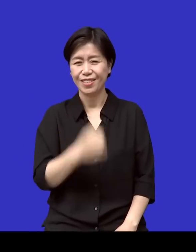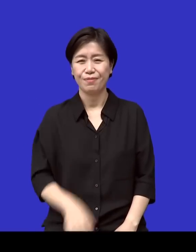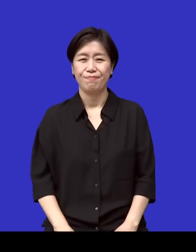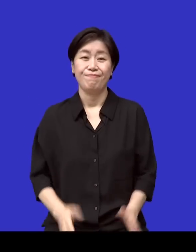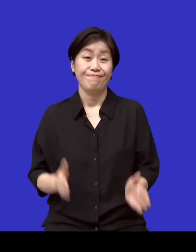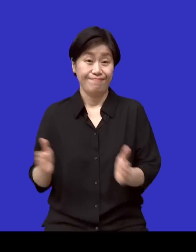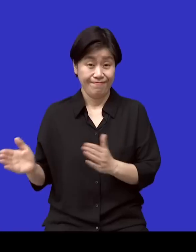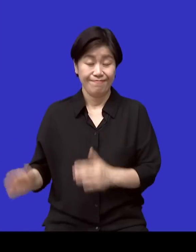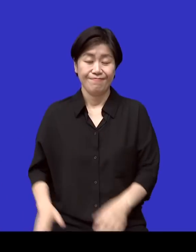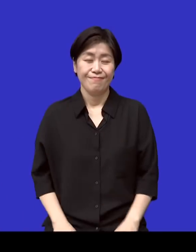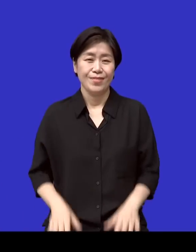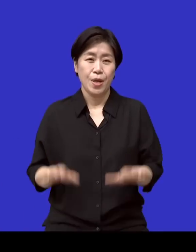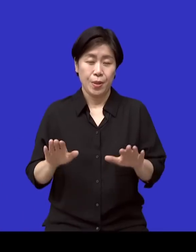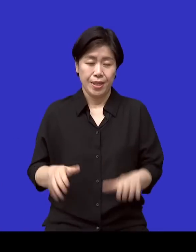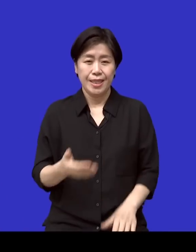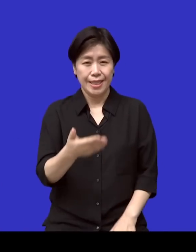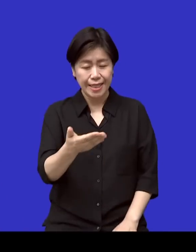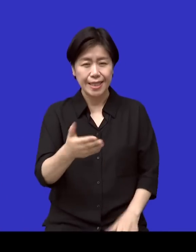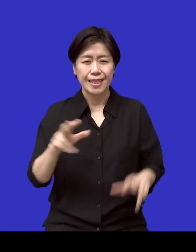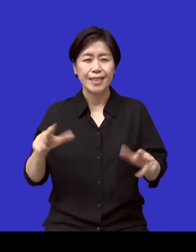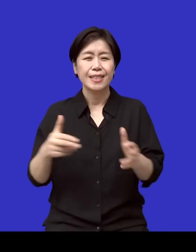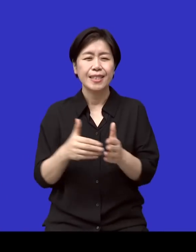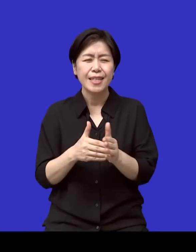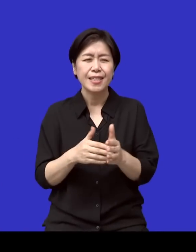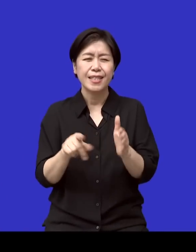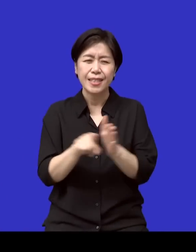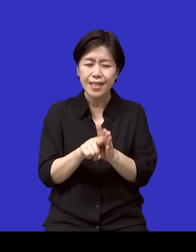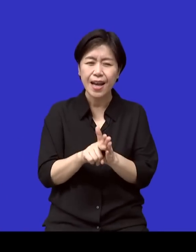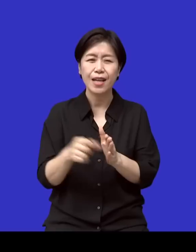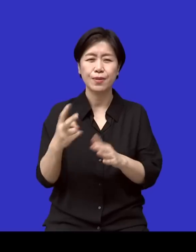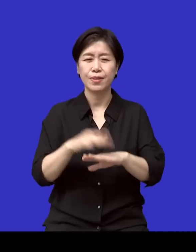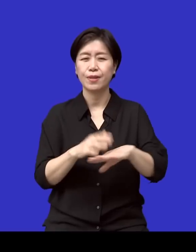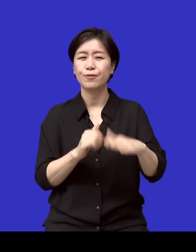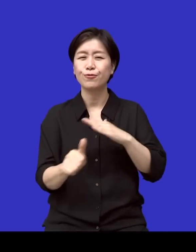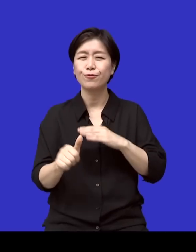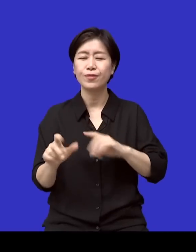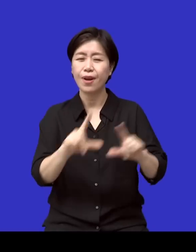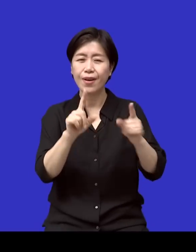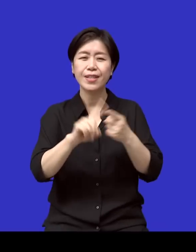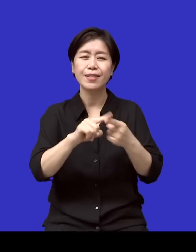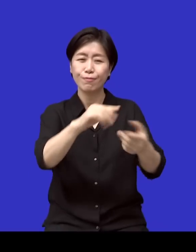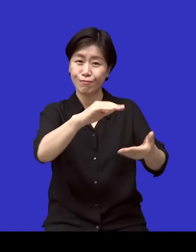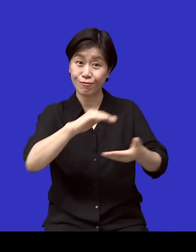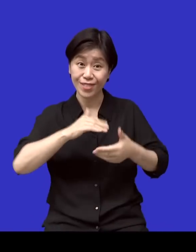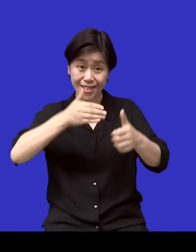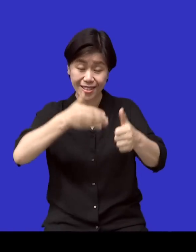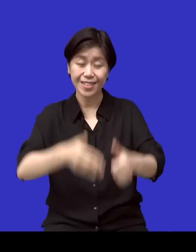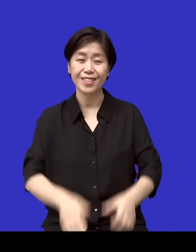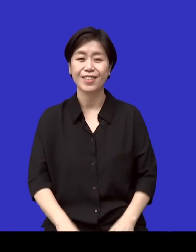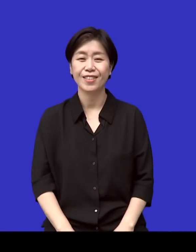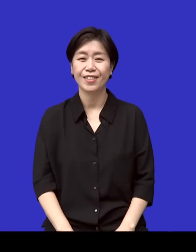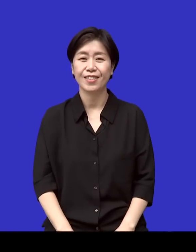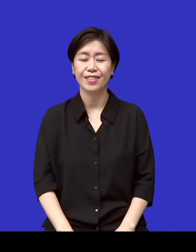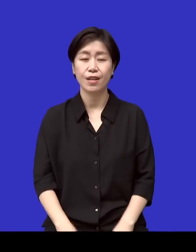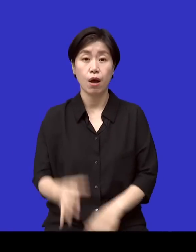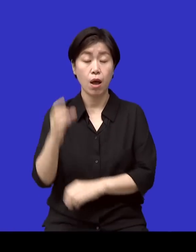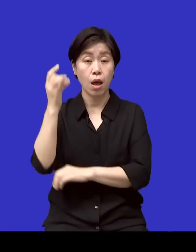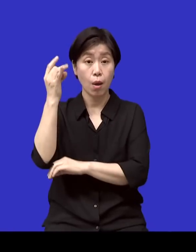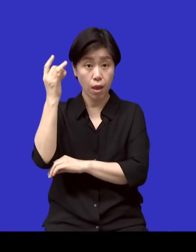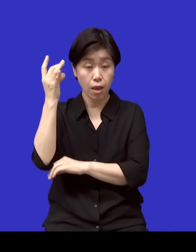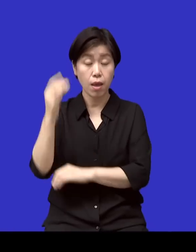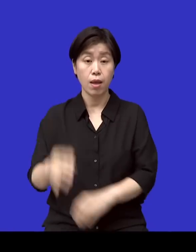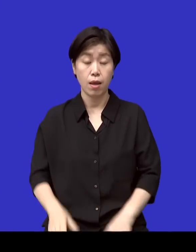우리 김소희 선수의 베이징 올림픽 얘기서부터 신앙 이야기까지 한번 나눠볼까 해요. 네. 먼저 베이징 올림픽 이야기를 나눠볼 텐데 원래